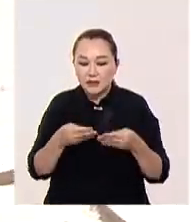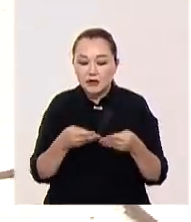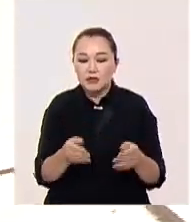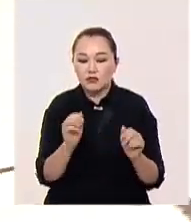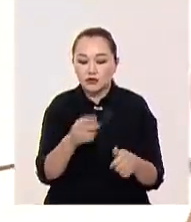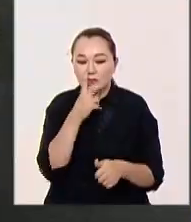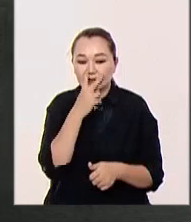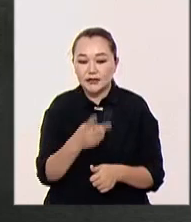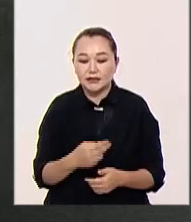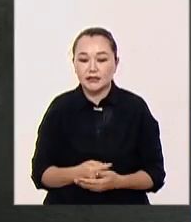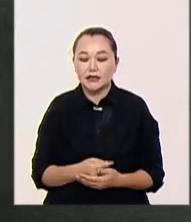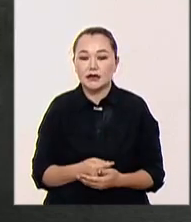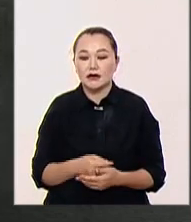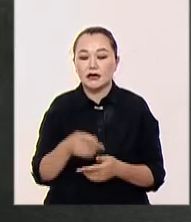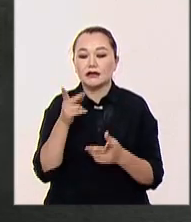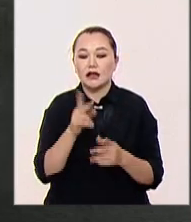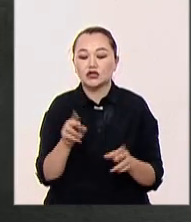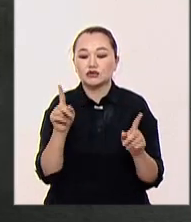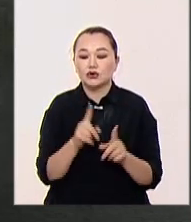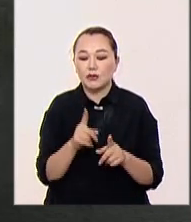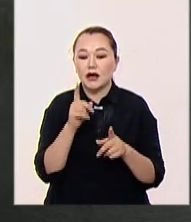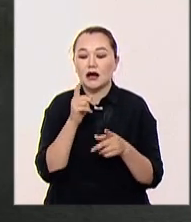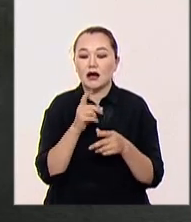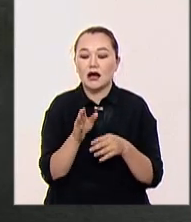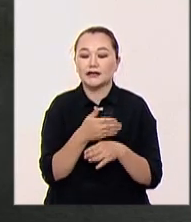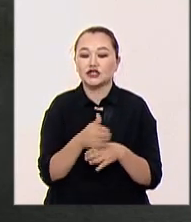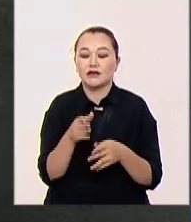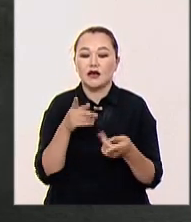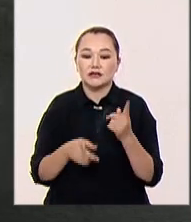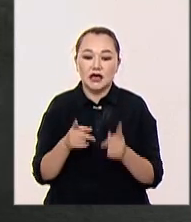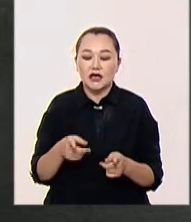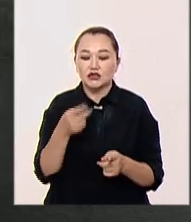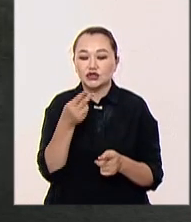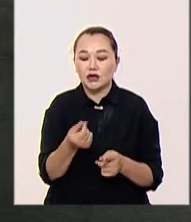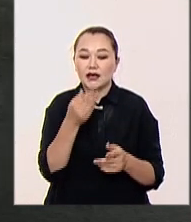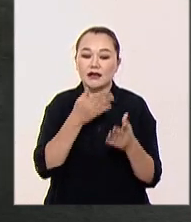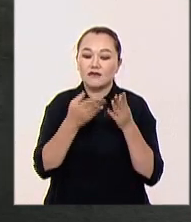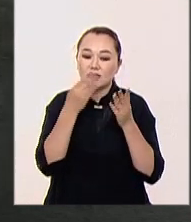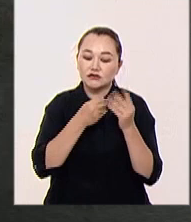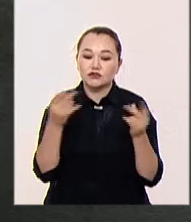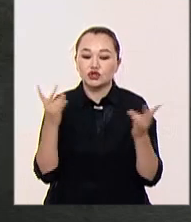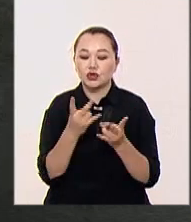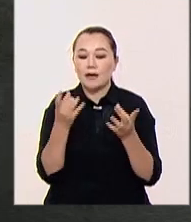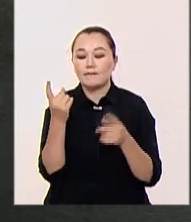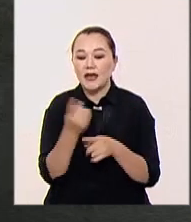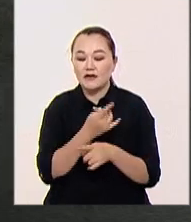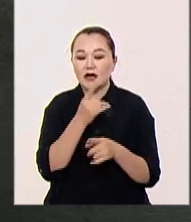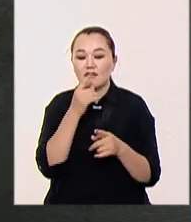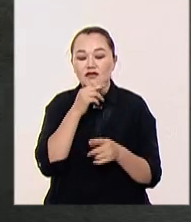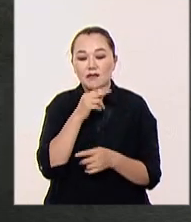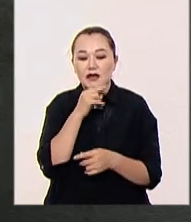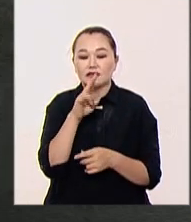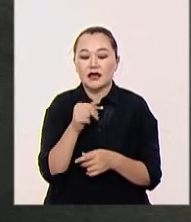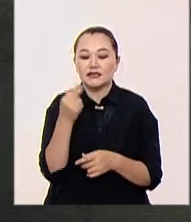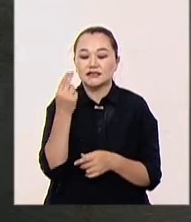можно посмотреть. Для того, чтобы отличить настоящую купюру тенге от фальшивки, нужно: первое – обратить внимание на